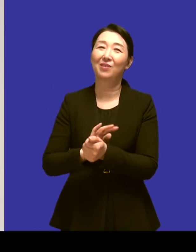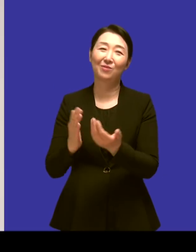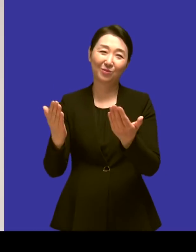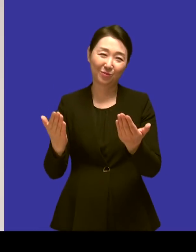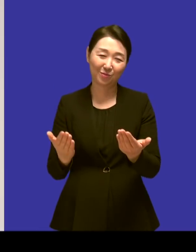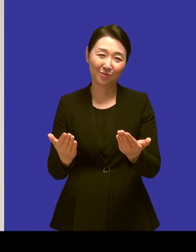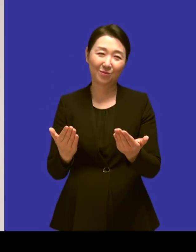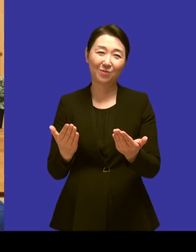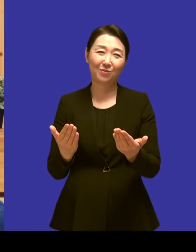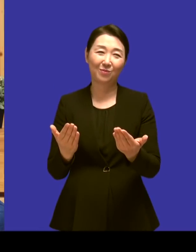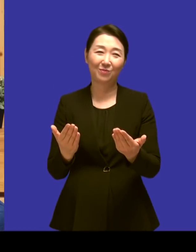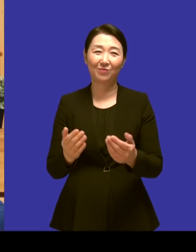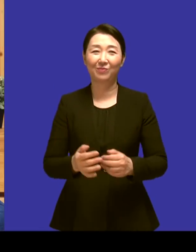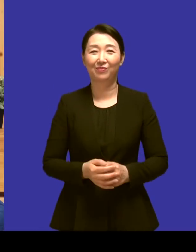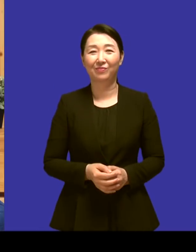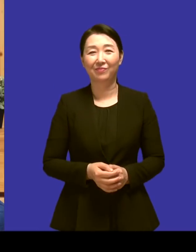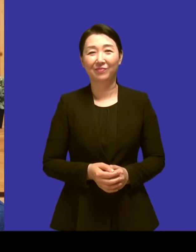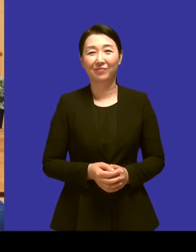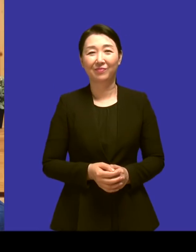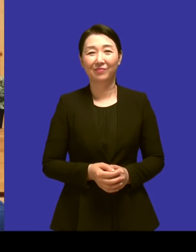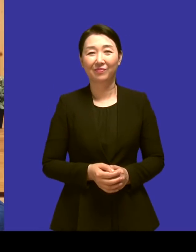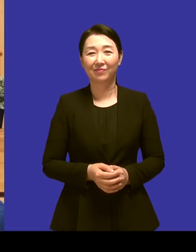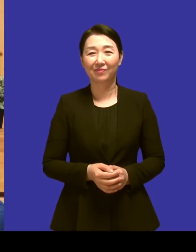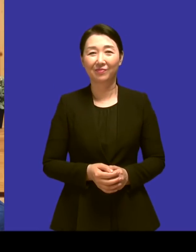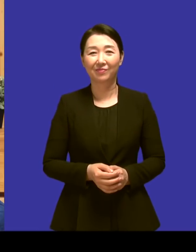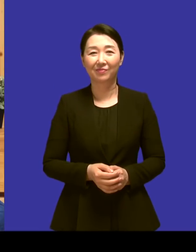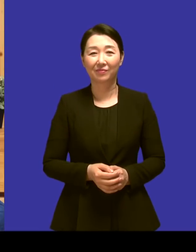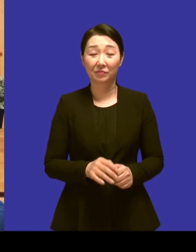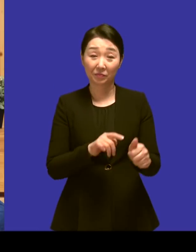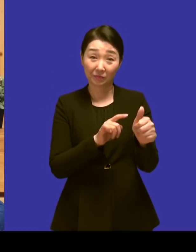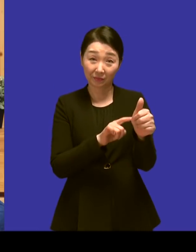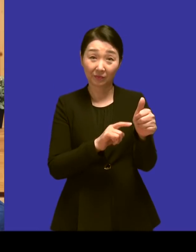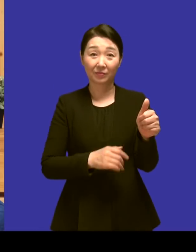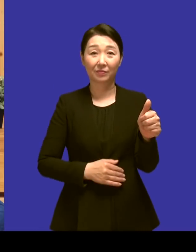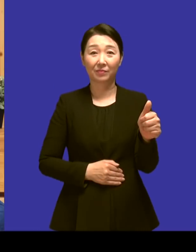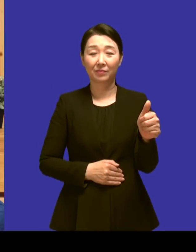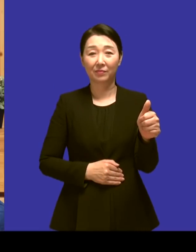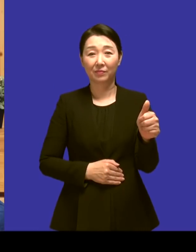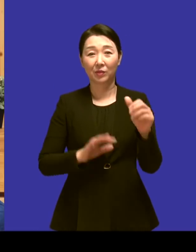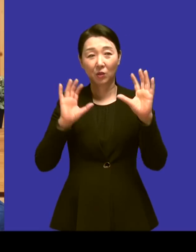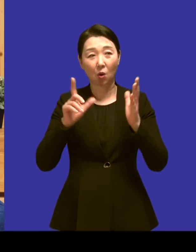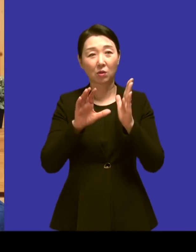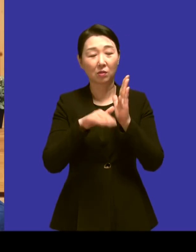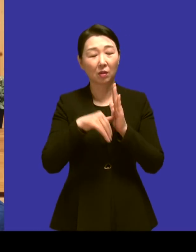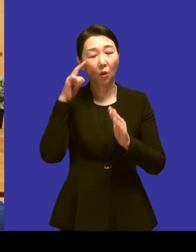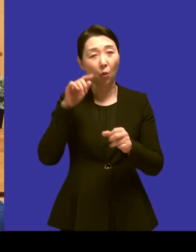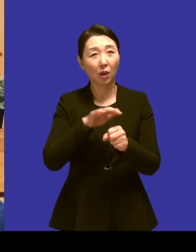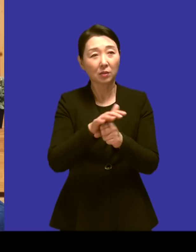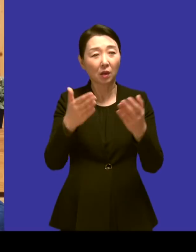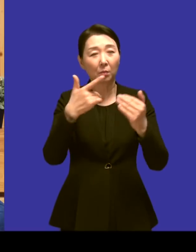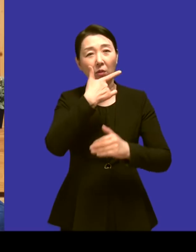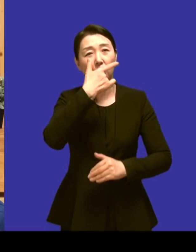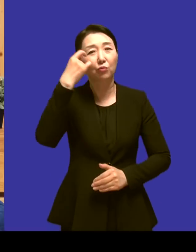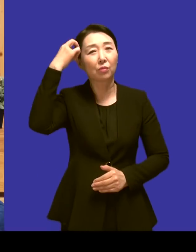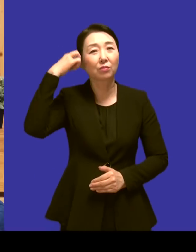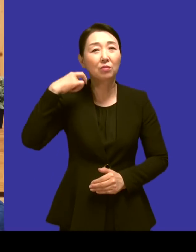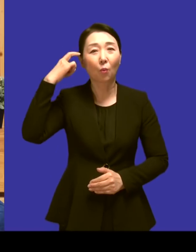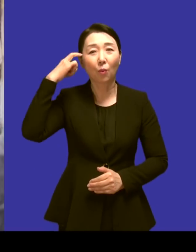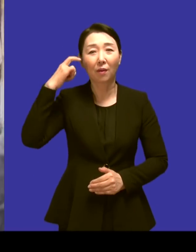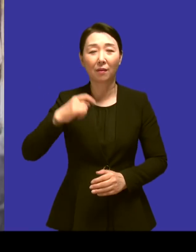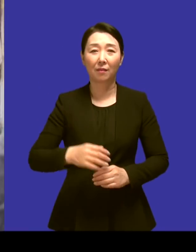있어요. 그래요? 그렇다면 우리 은총 대표님께서는 네. 어린 시절에 왜 그런 애정 결핍을 특별히